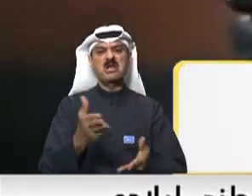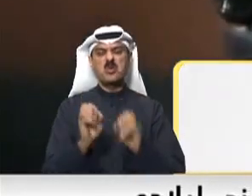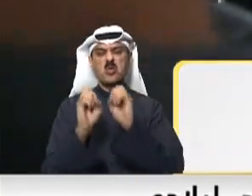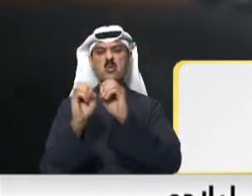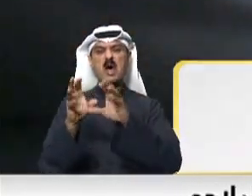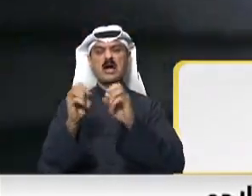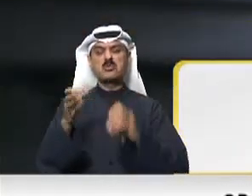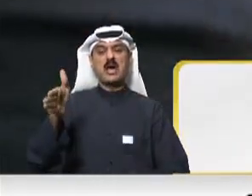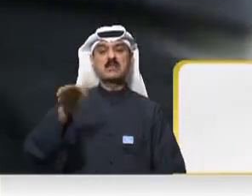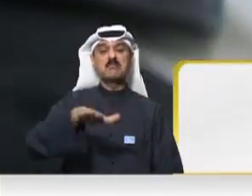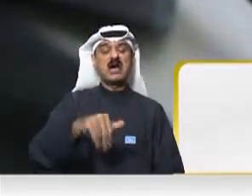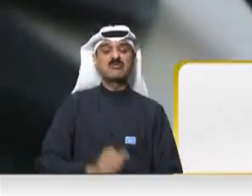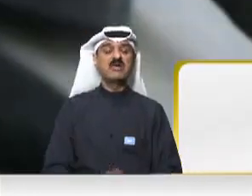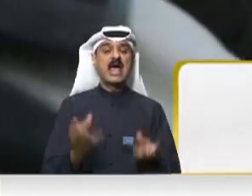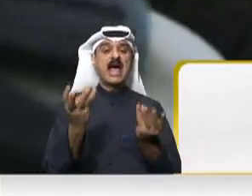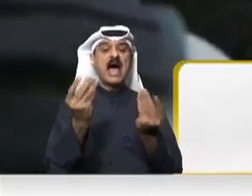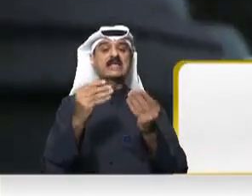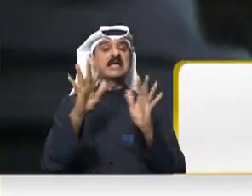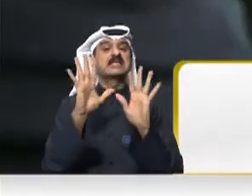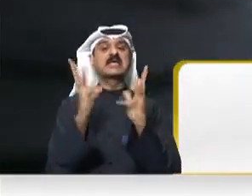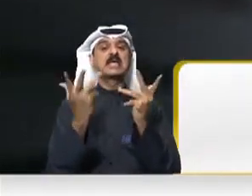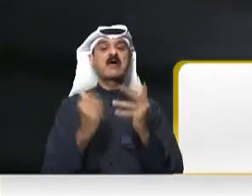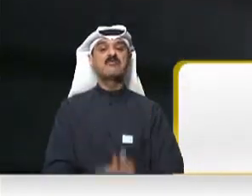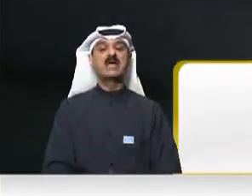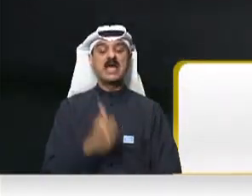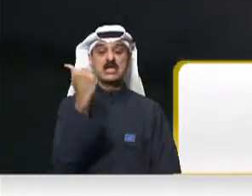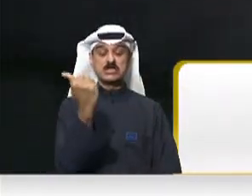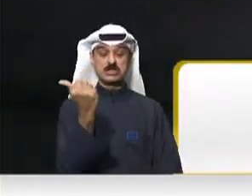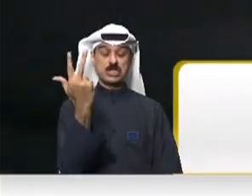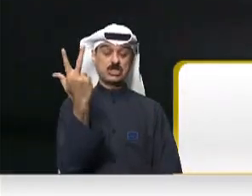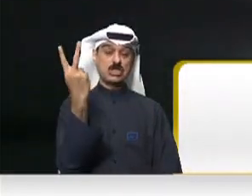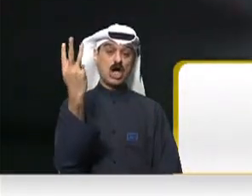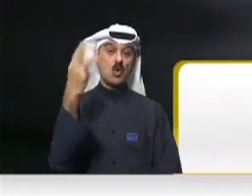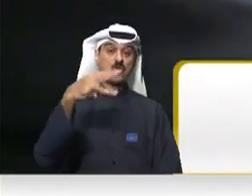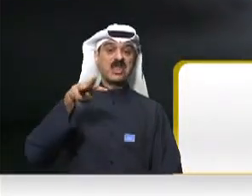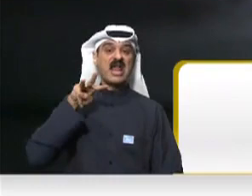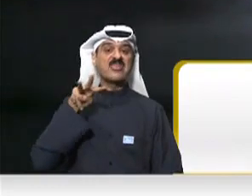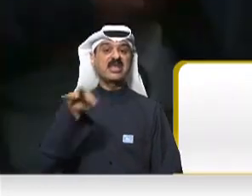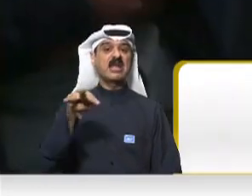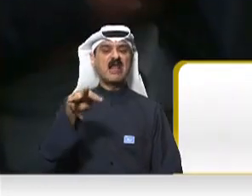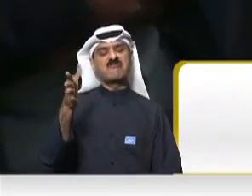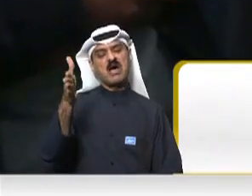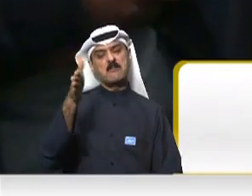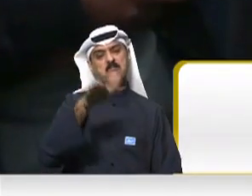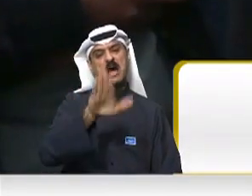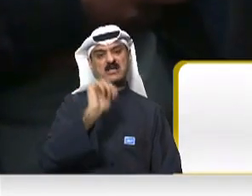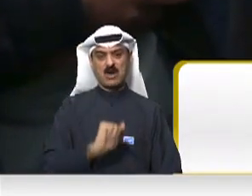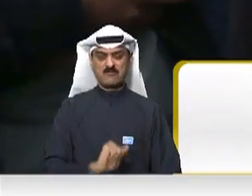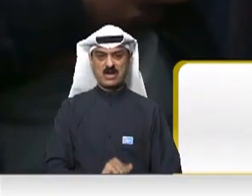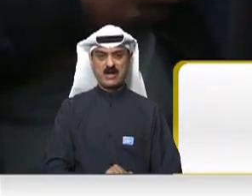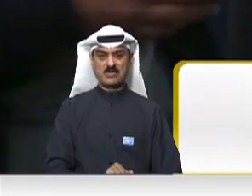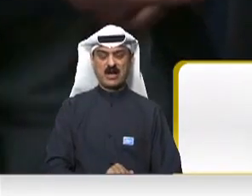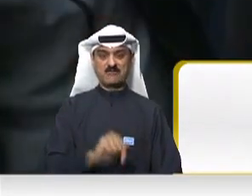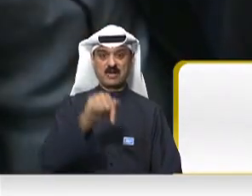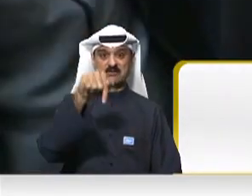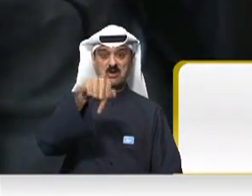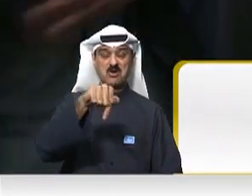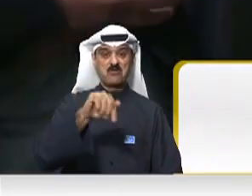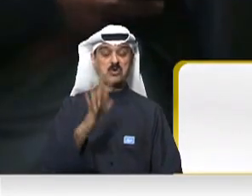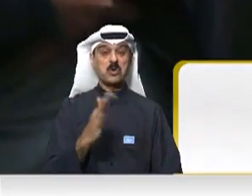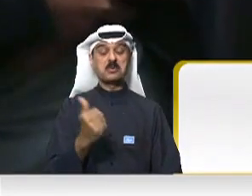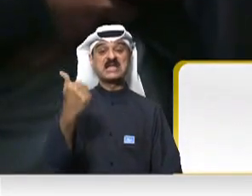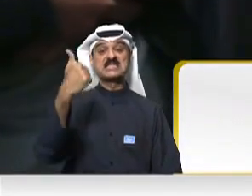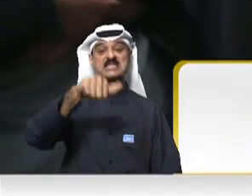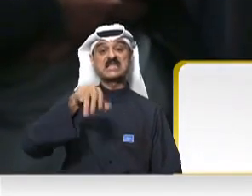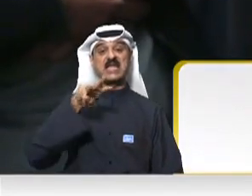ارتفع عدد الشهداء إلى أكثر من 36 ألف شهيد ومفقود وأكثر من